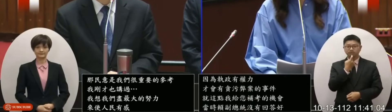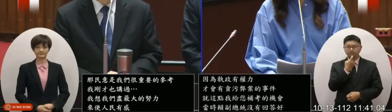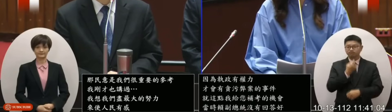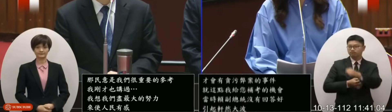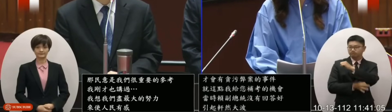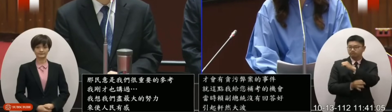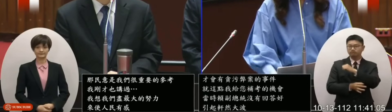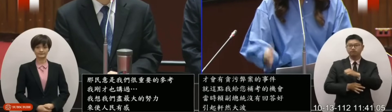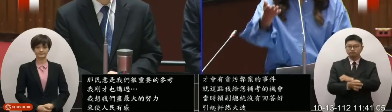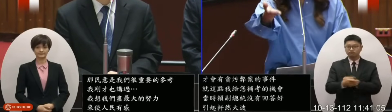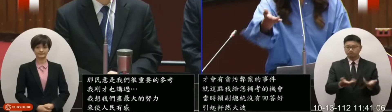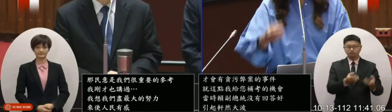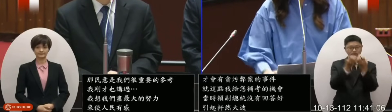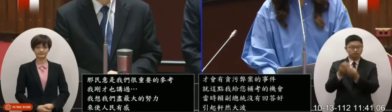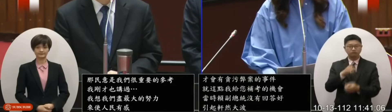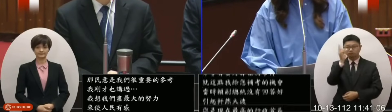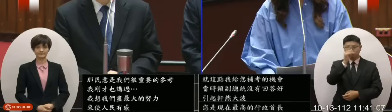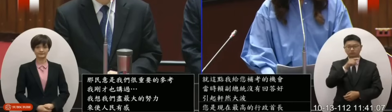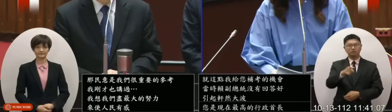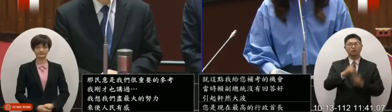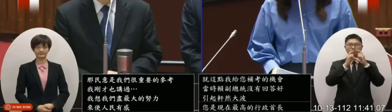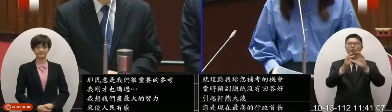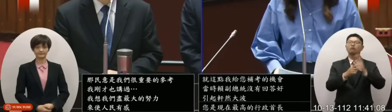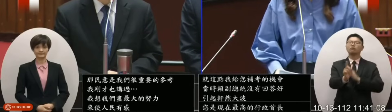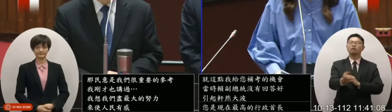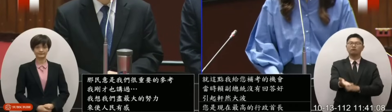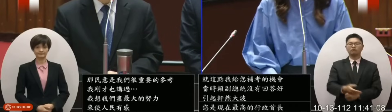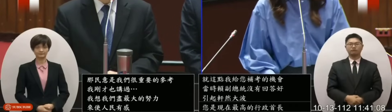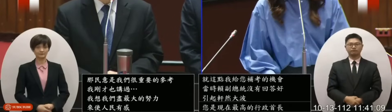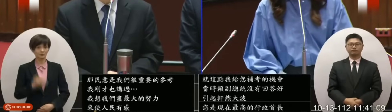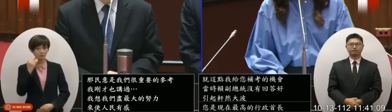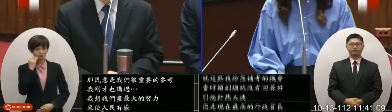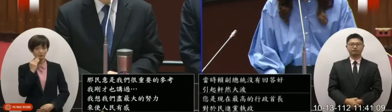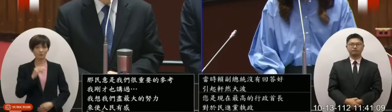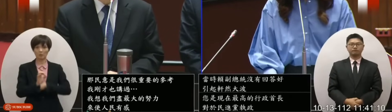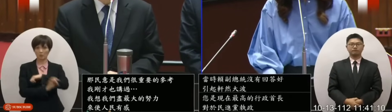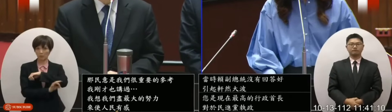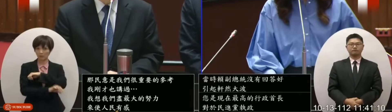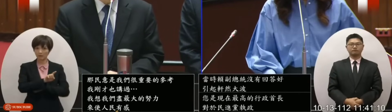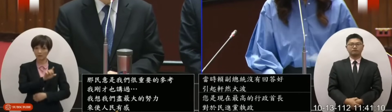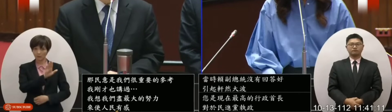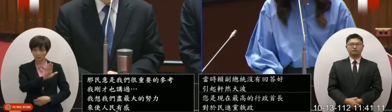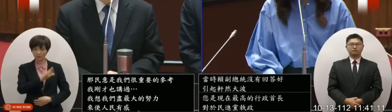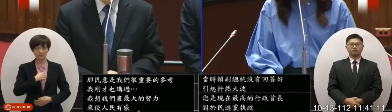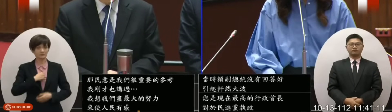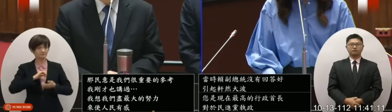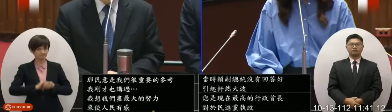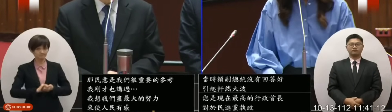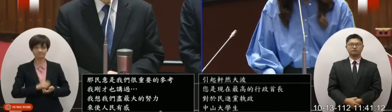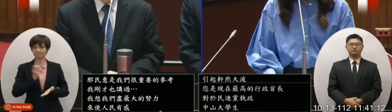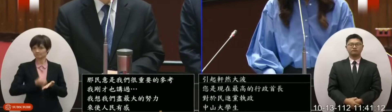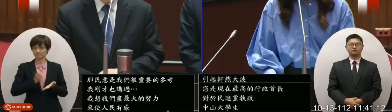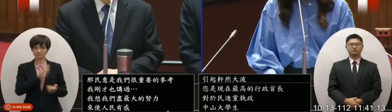弊案事件重生，您怎么回答？ 有任何贪污弊案的话，我们一定是严查严